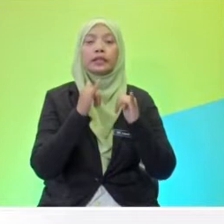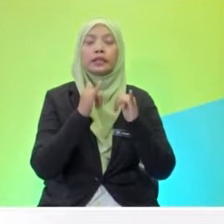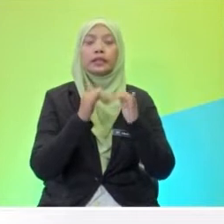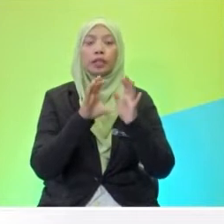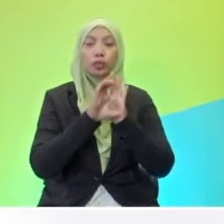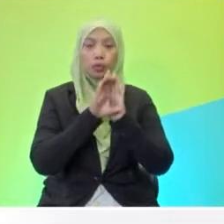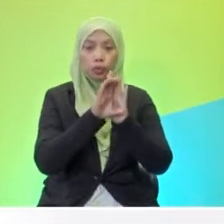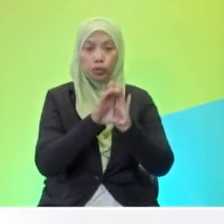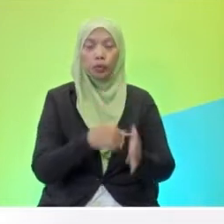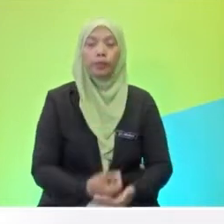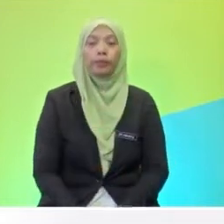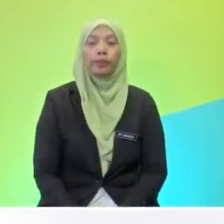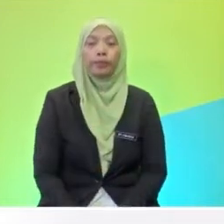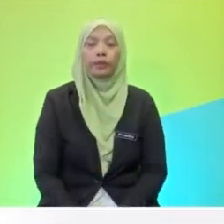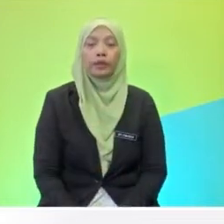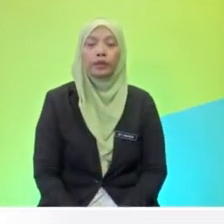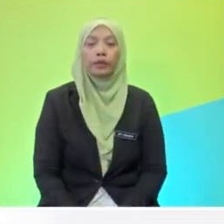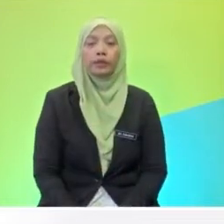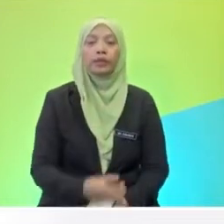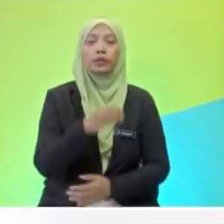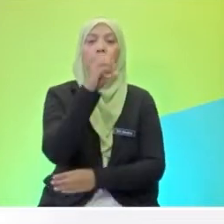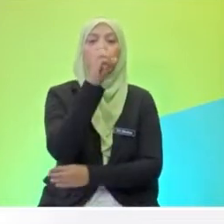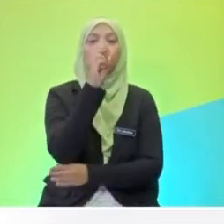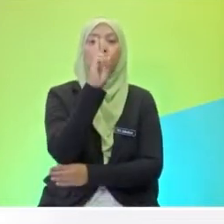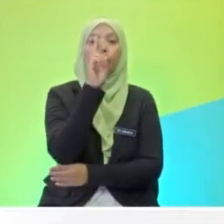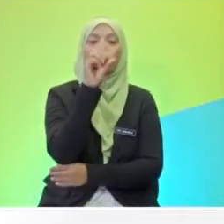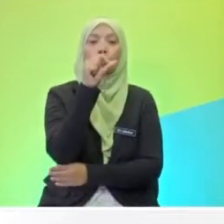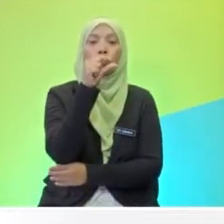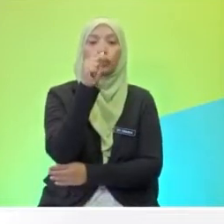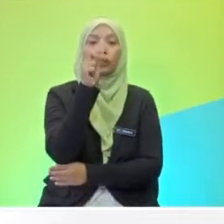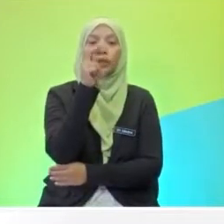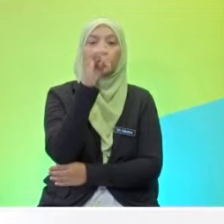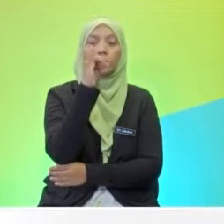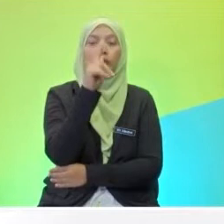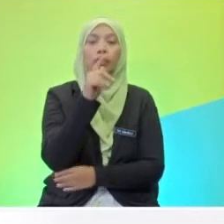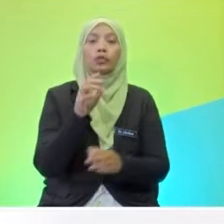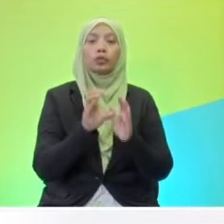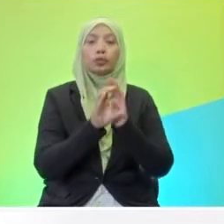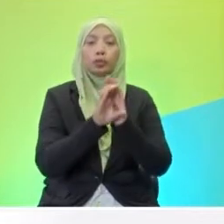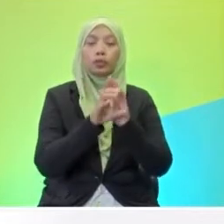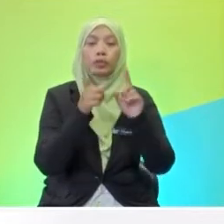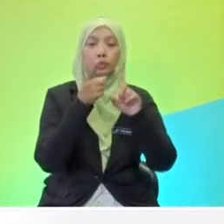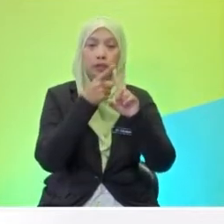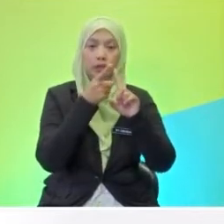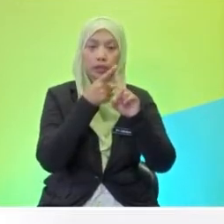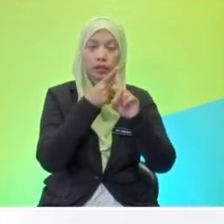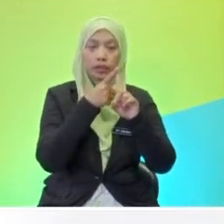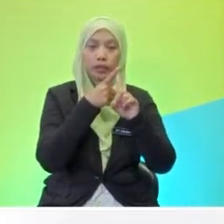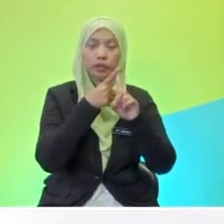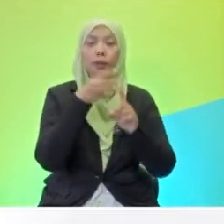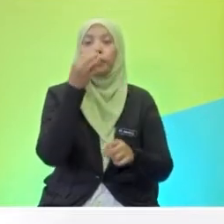disediakan baik organik satu sisi makanan dua sisi